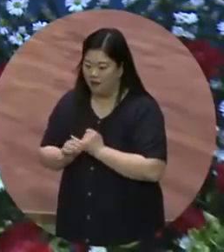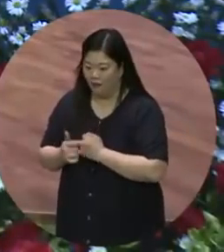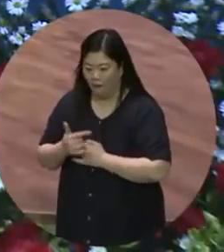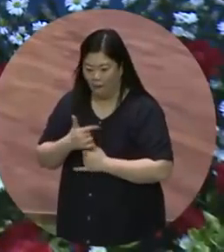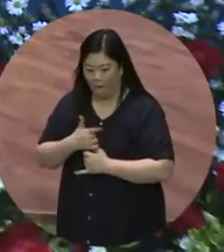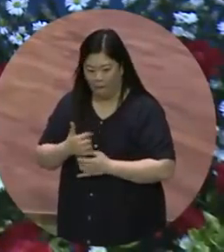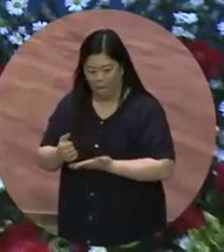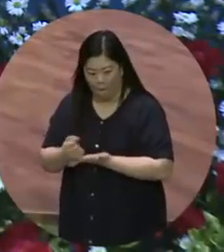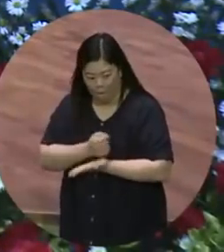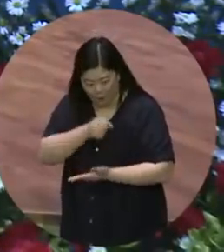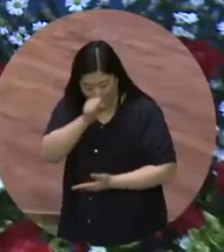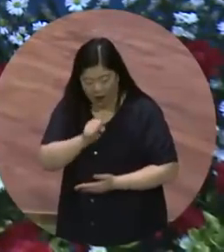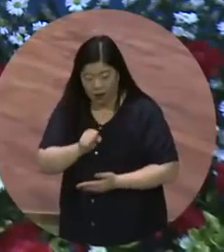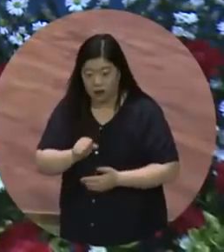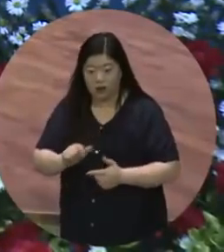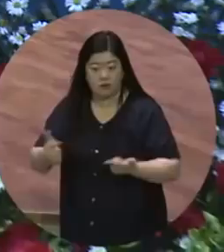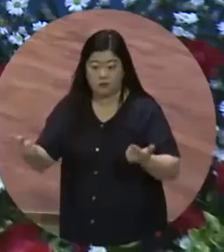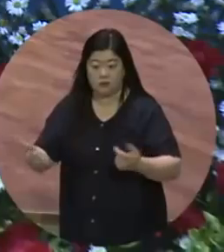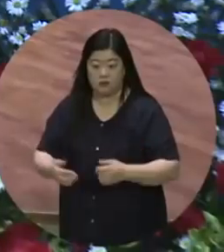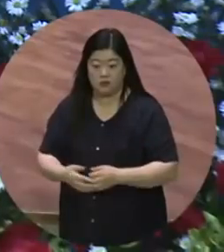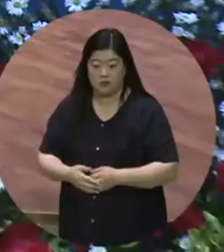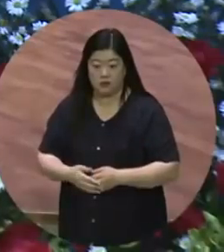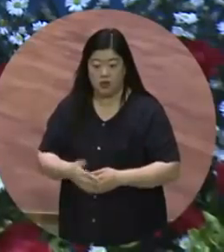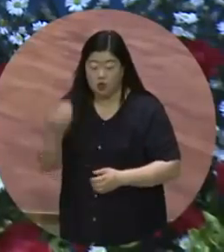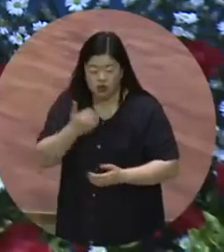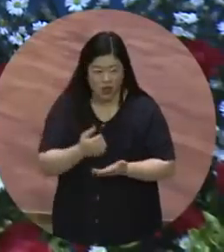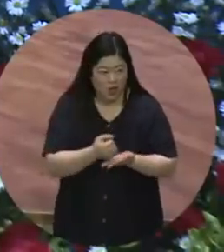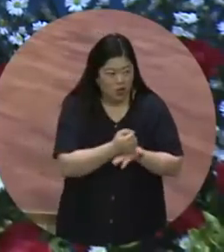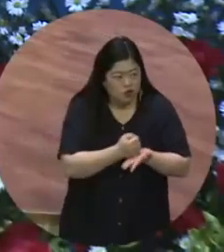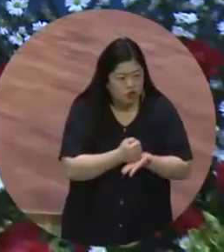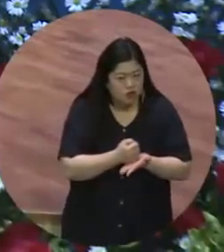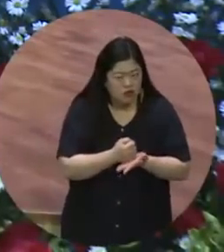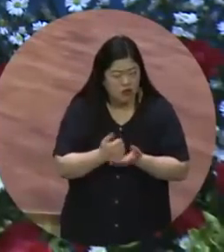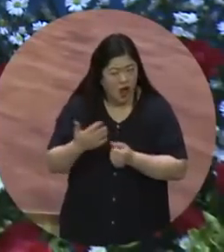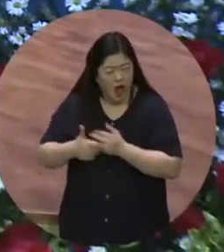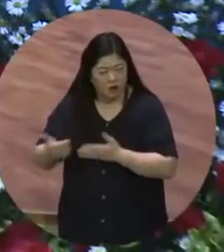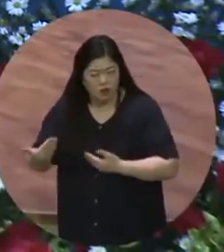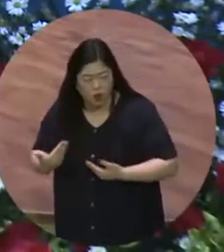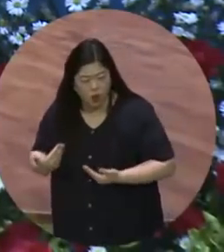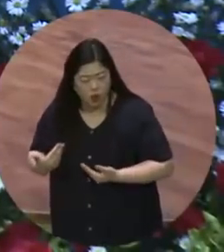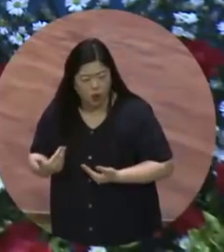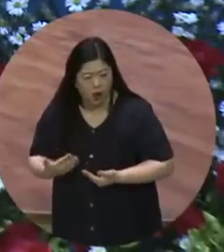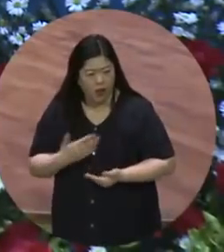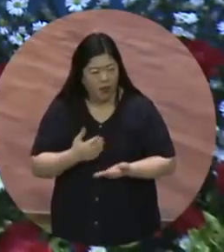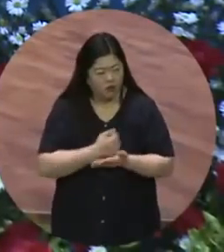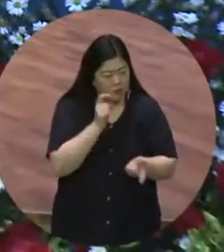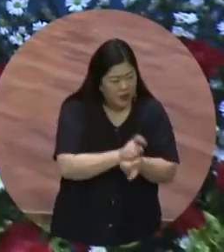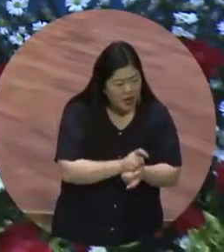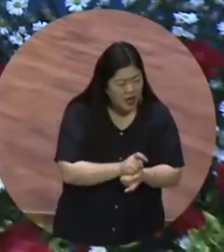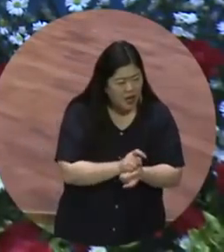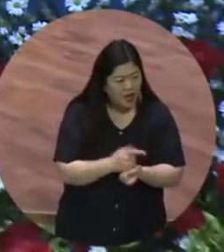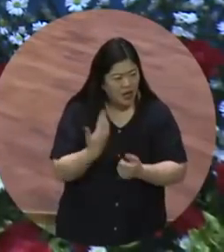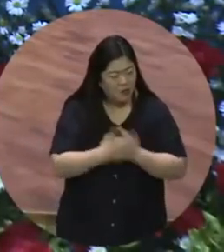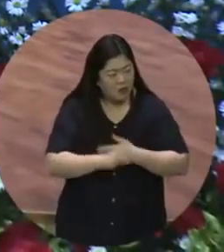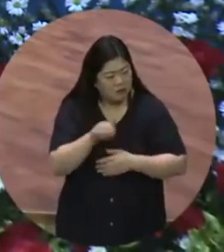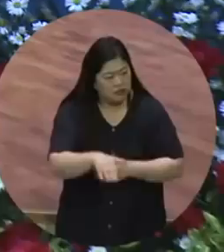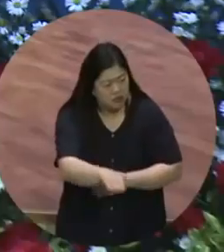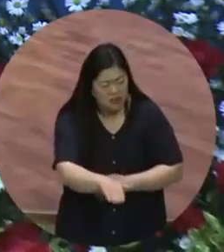어정쩡한 믿음이. 어떤 문제가 왔을 때, 하나님께 기도해서 응답받으면, 하나님이 하셨다! 이렇게 확신이 생기는